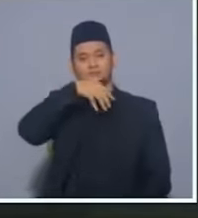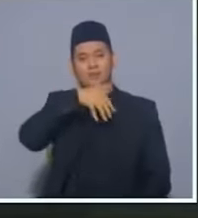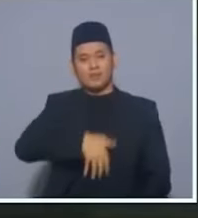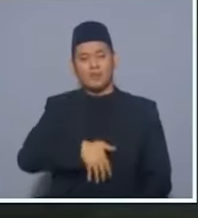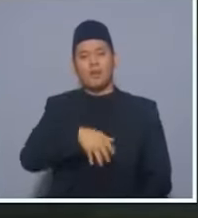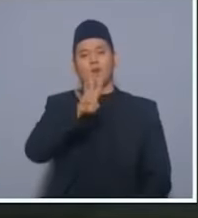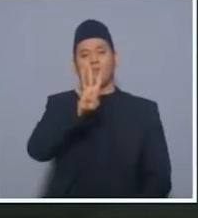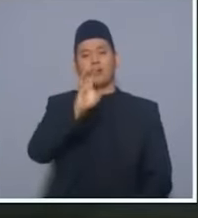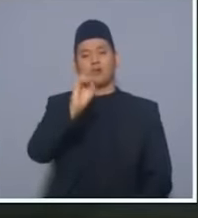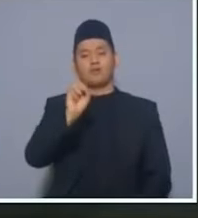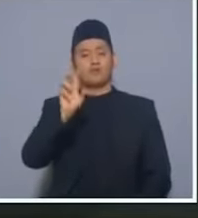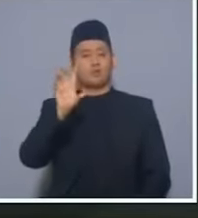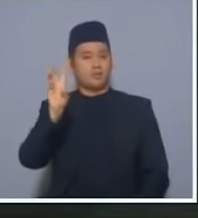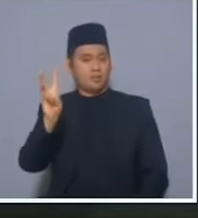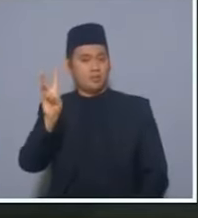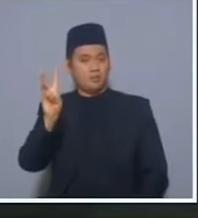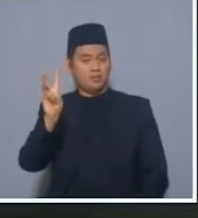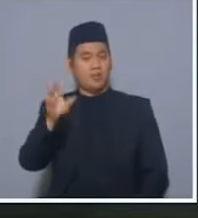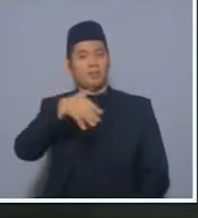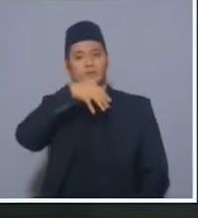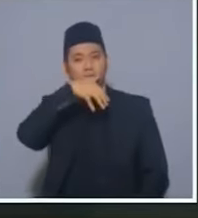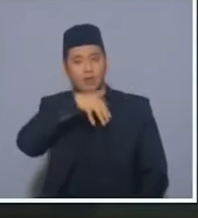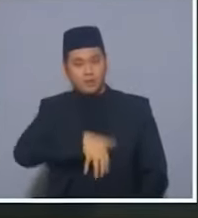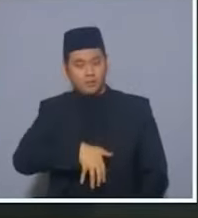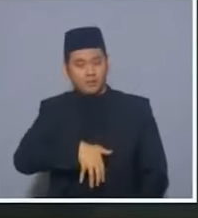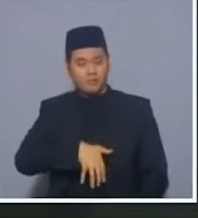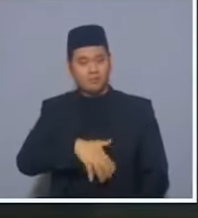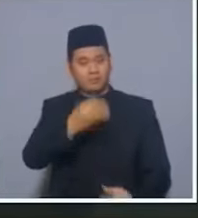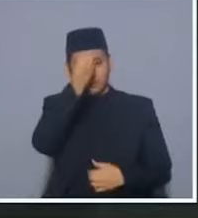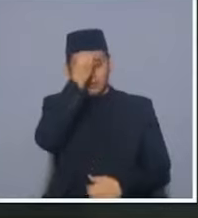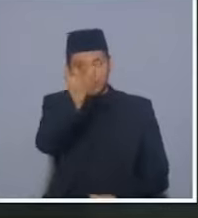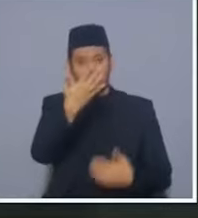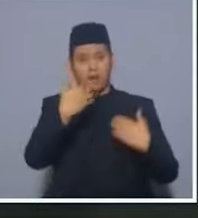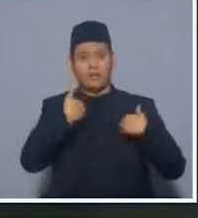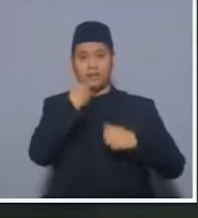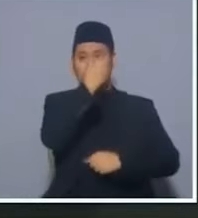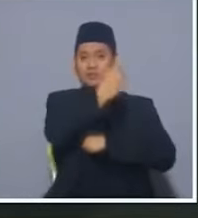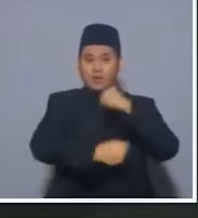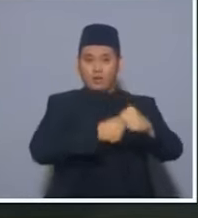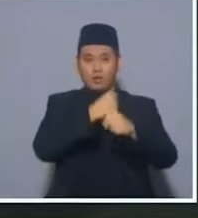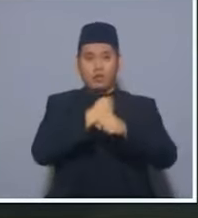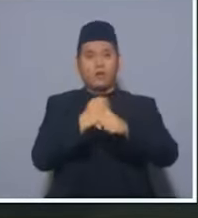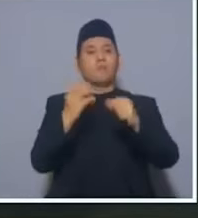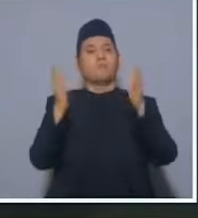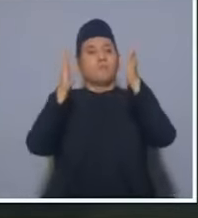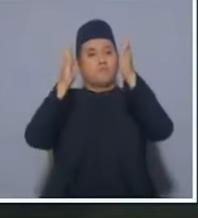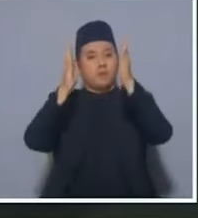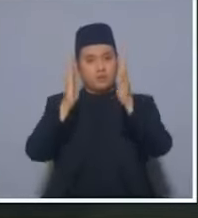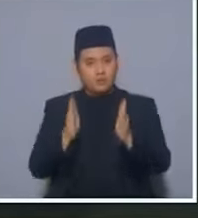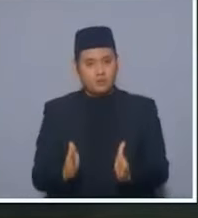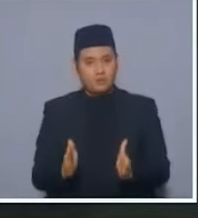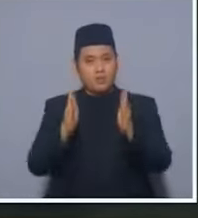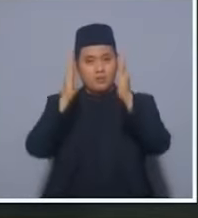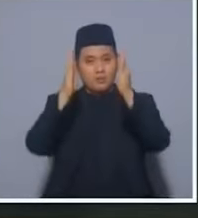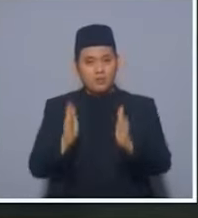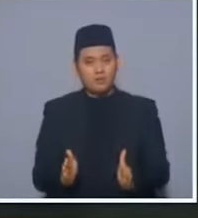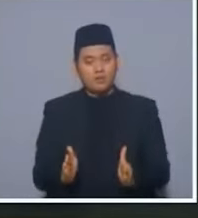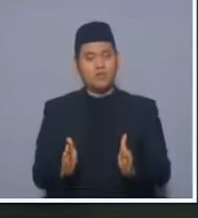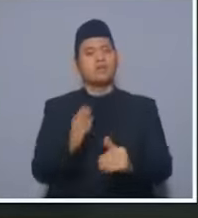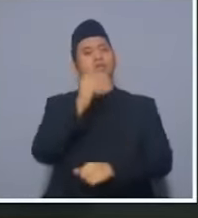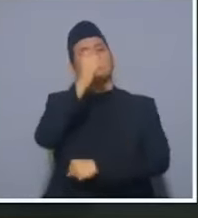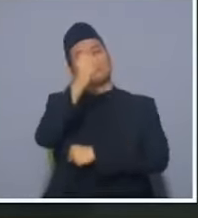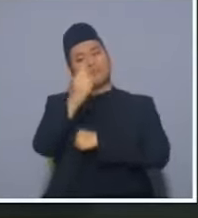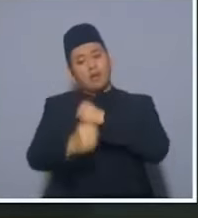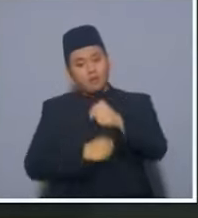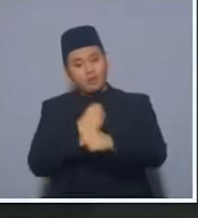yang di mana Nabi sallallahu alaihi wasallam telah bersabda, akan datang tahun-tahun yang di mana manusia-manusia ini tahun-tahun yang penuh dengan tipu,